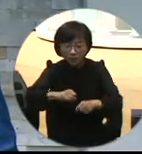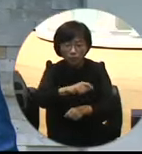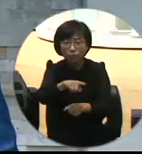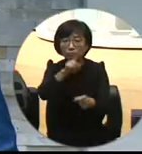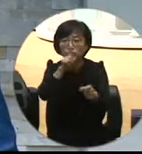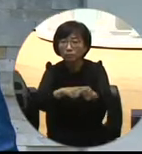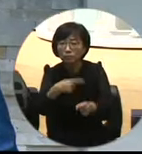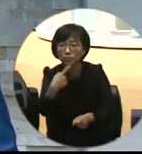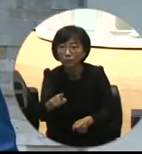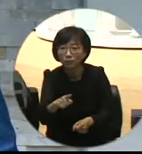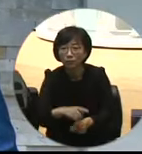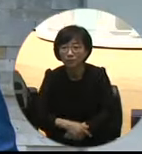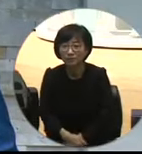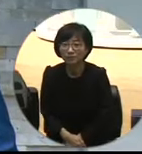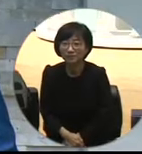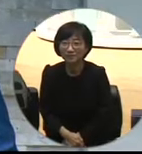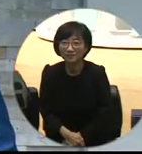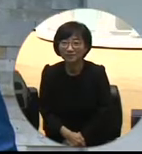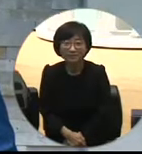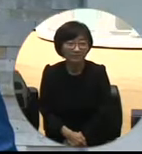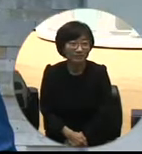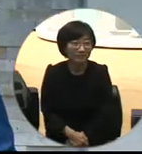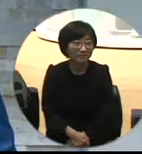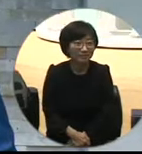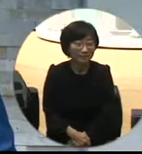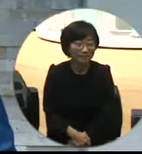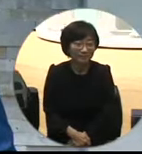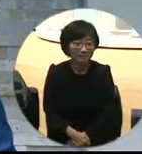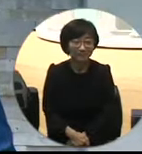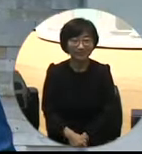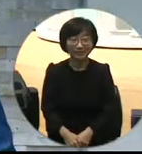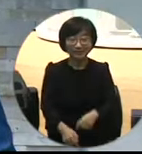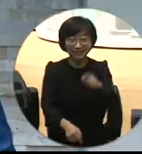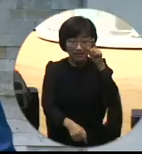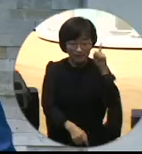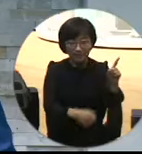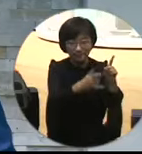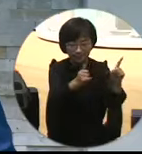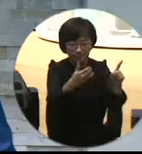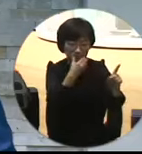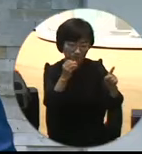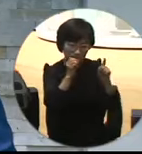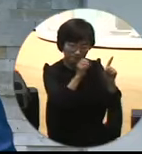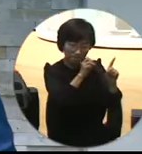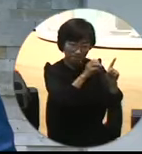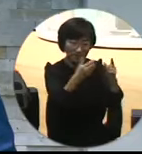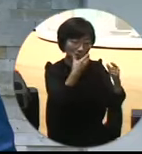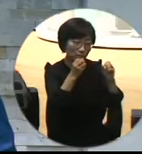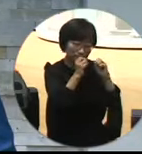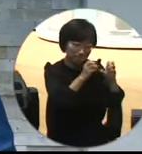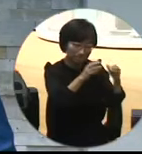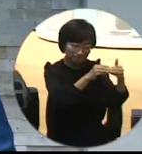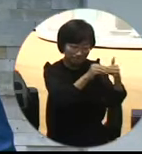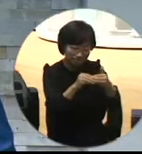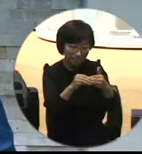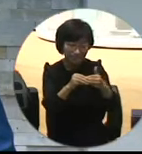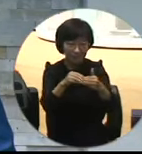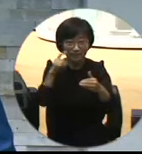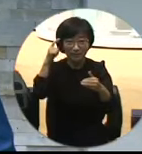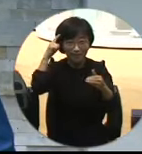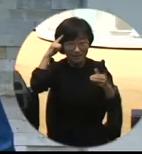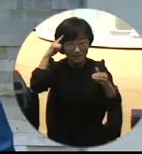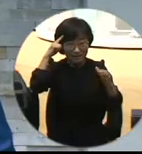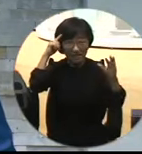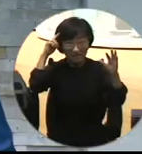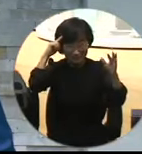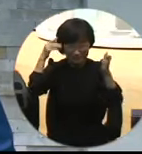그 목적이 뭐냐, 그 한 사람 또한의 열매에 맞춰져야 돼요. 그러니까 거기에 맞춰져 있는 사람, 뭘